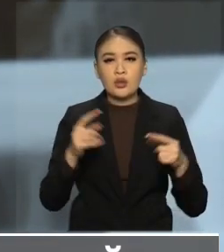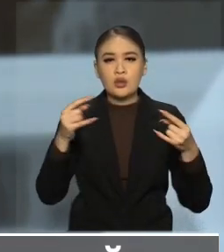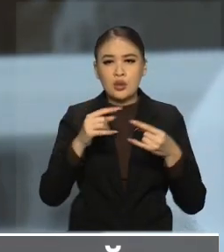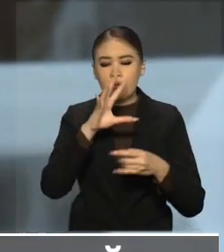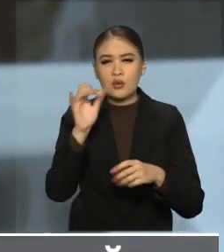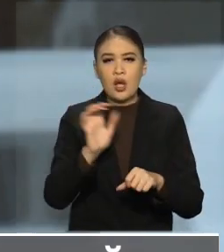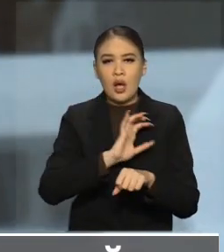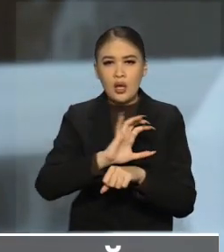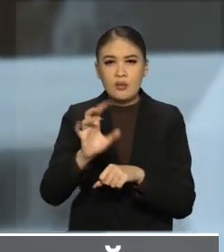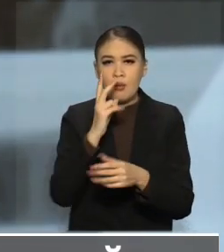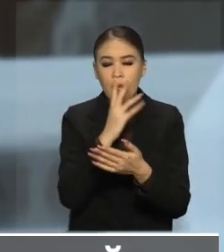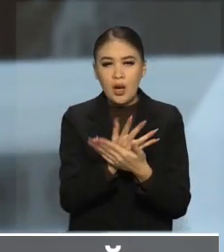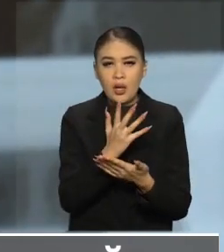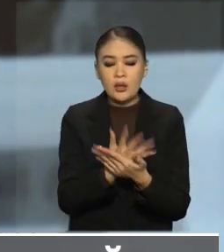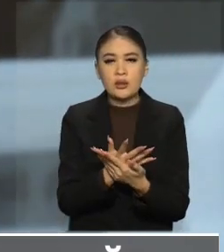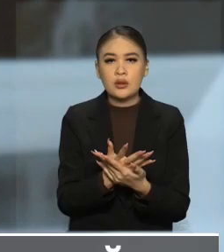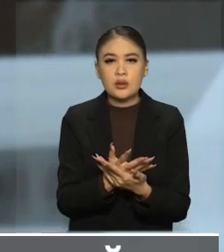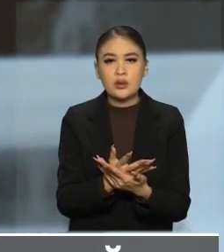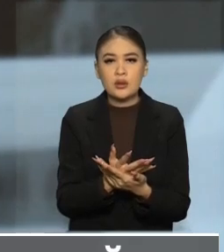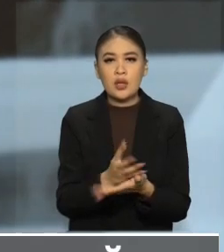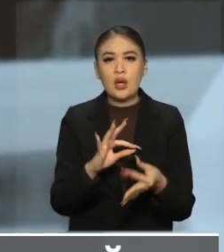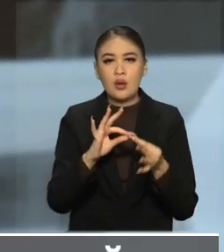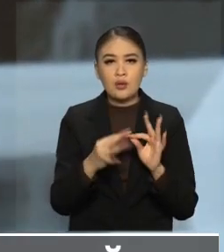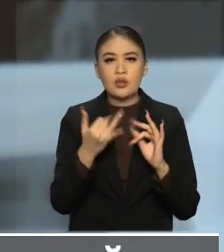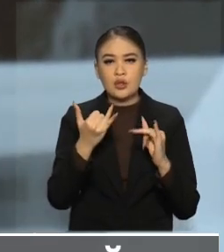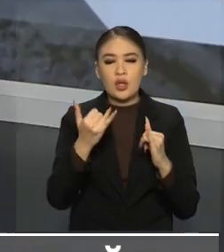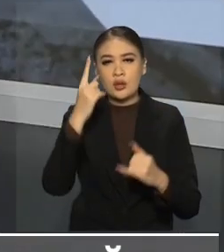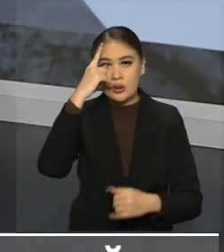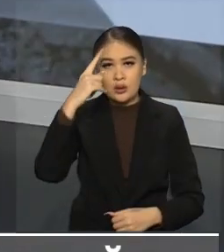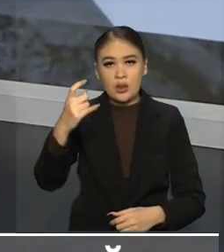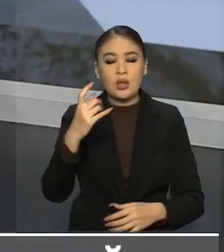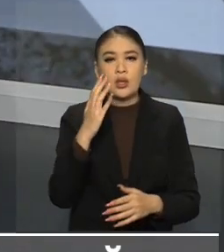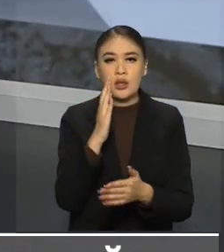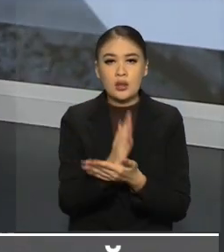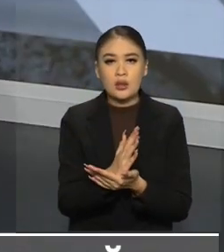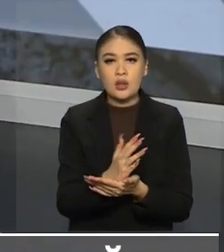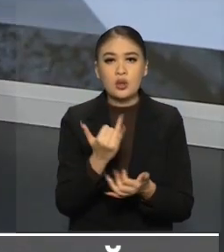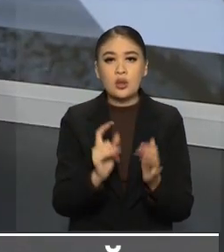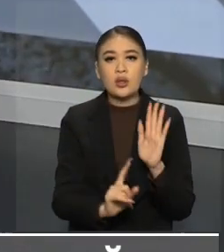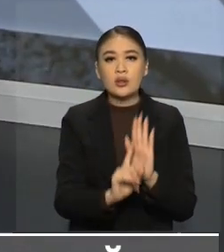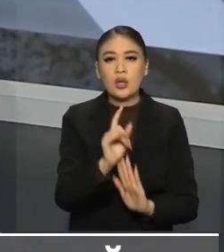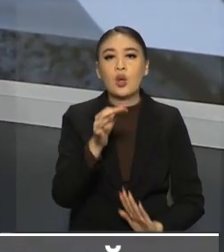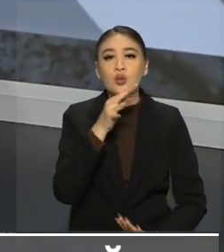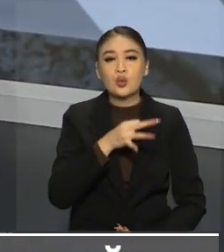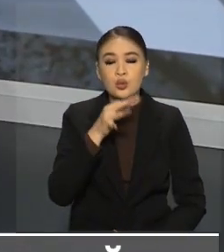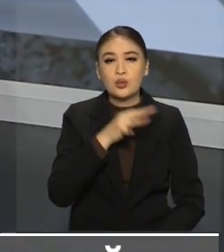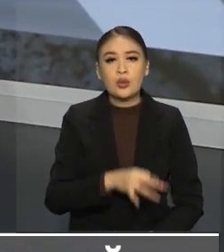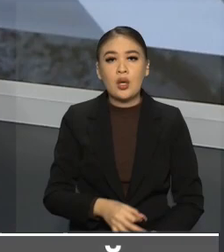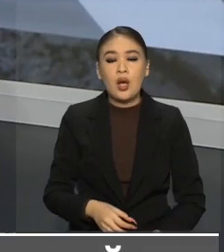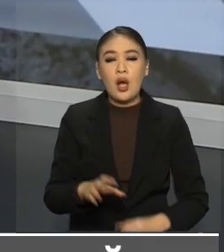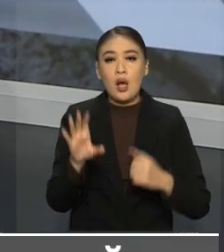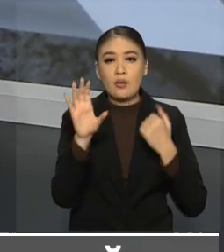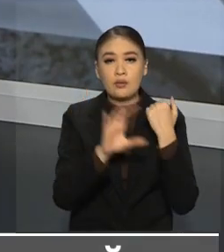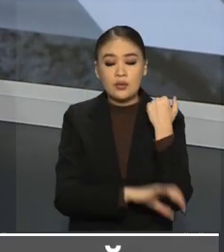атырмыз. Яғни мәлімет енді-енді барып атыр. Бұл тек басы ғана дейсіз? Басы ғана. Түбі